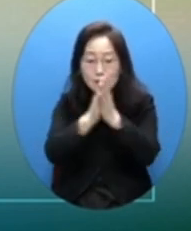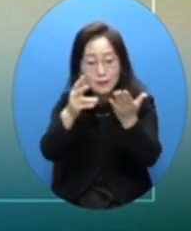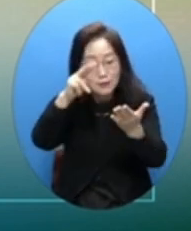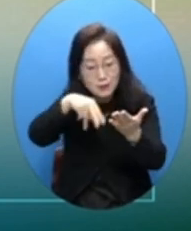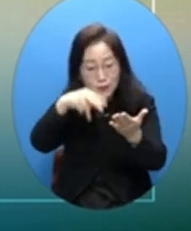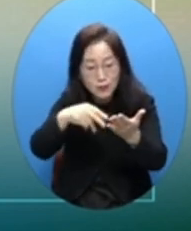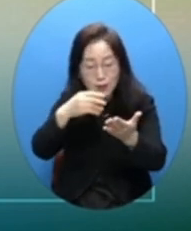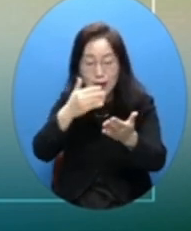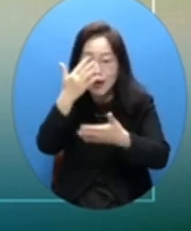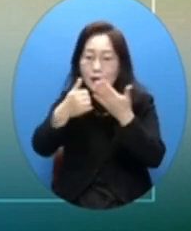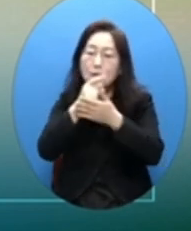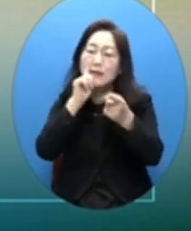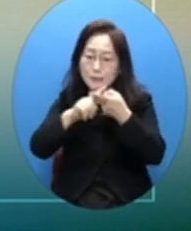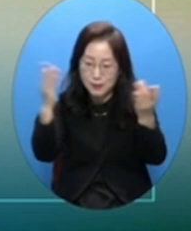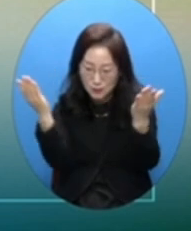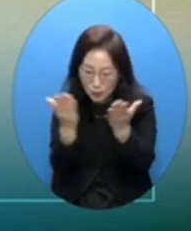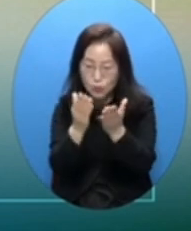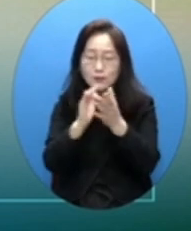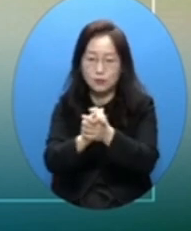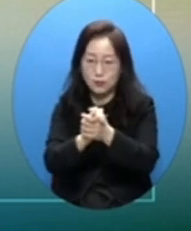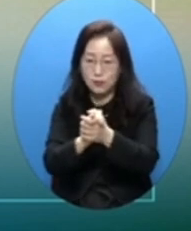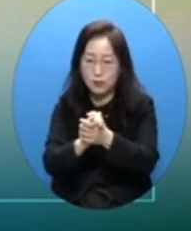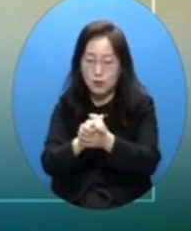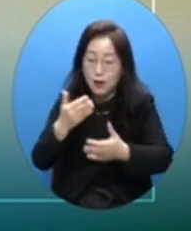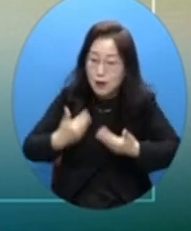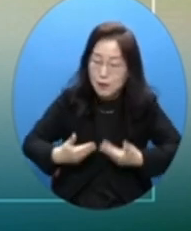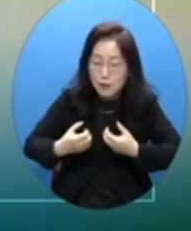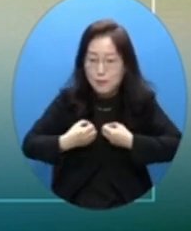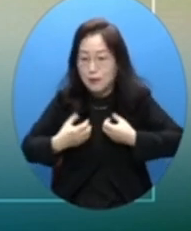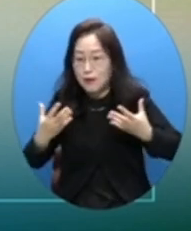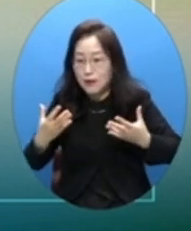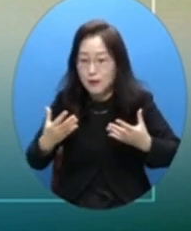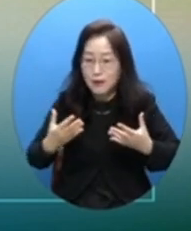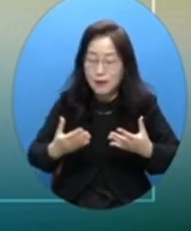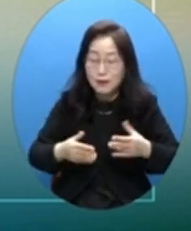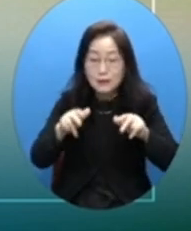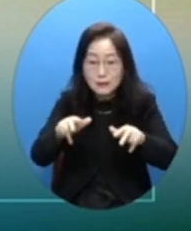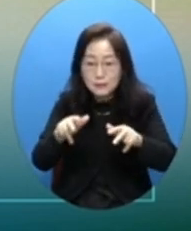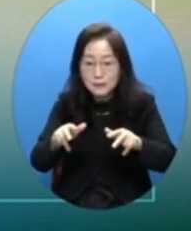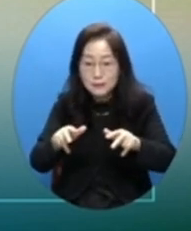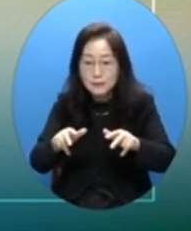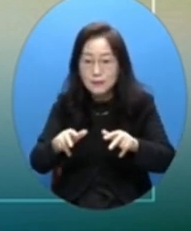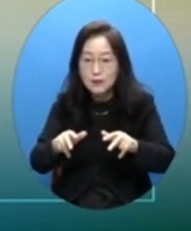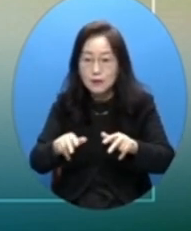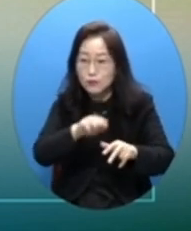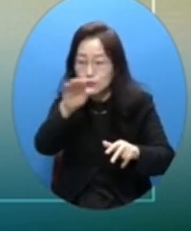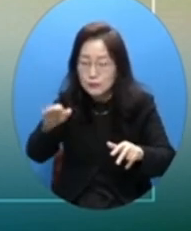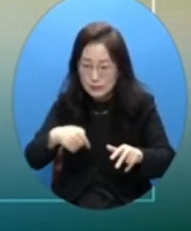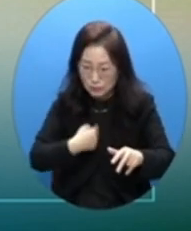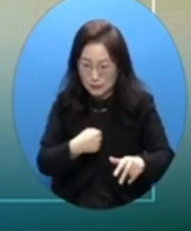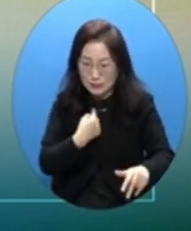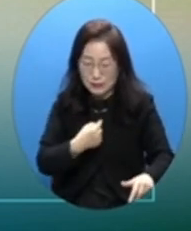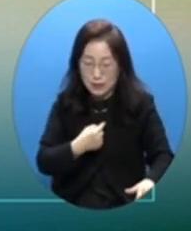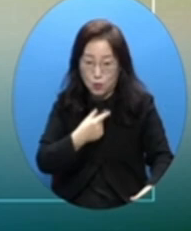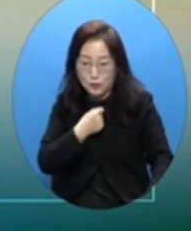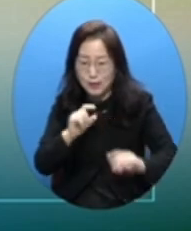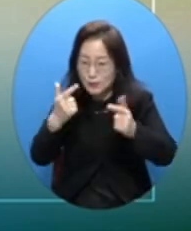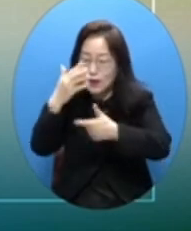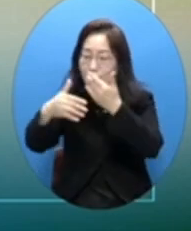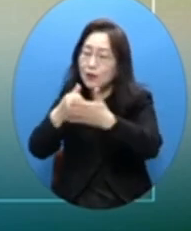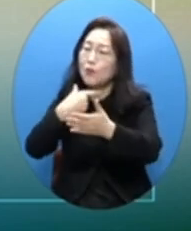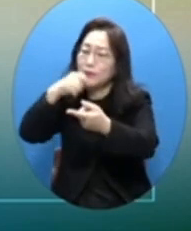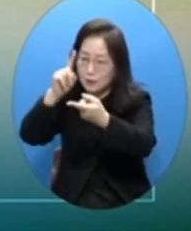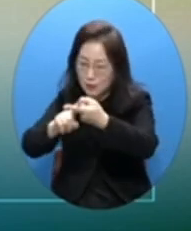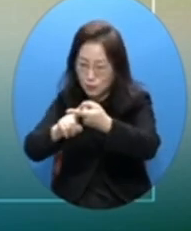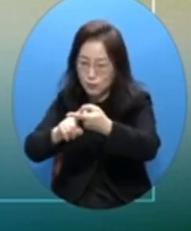말씀에 의지에 기도하는 것이다 그래야만 바쁘고 다급한 일성인 현대사회에서 우리의 뜻이 아니라 하나님의 뜻을 구할 수